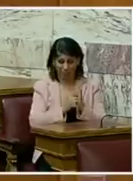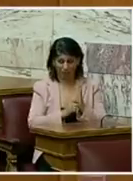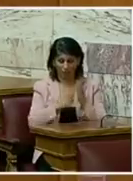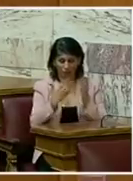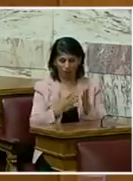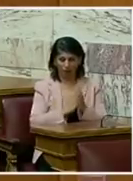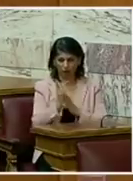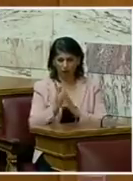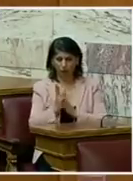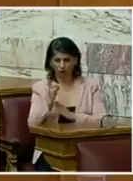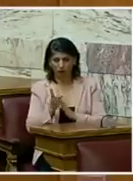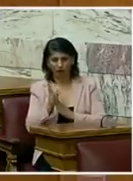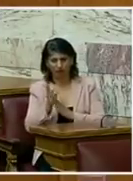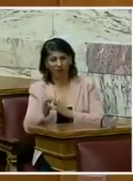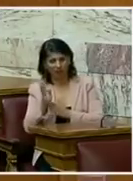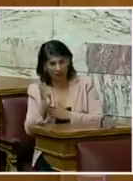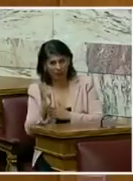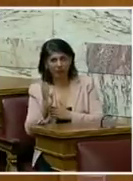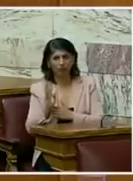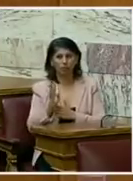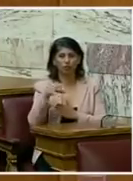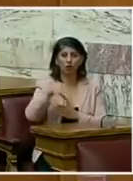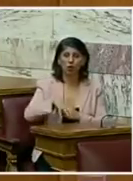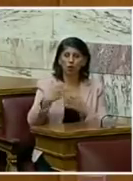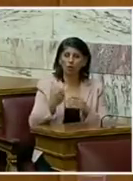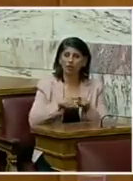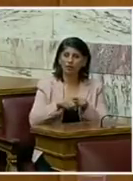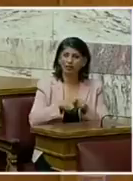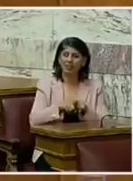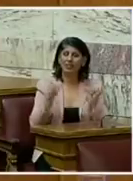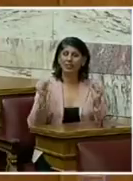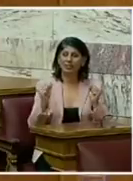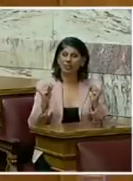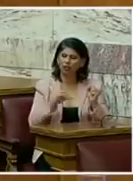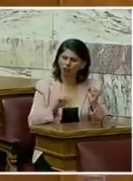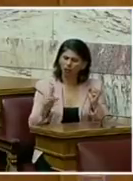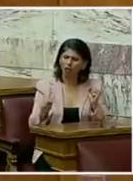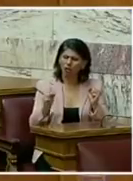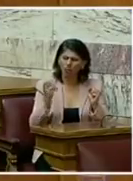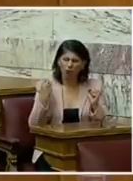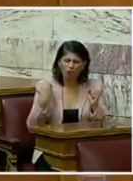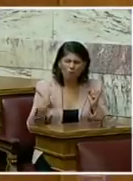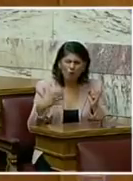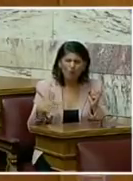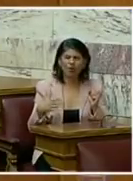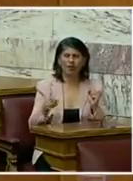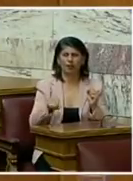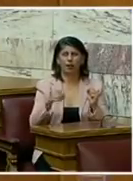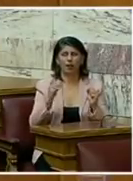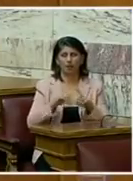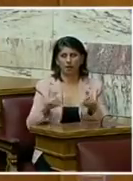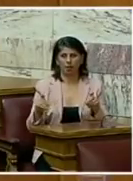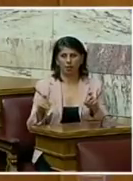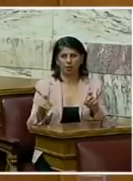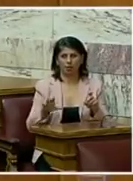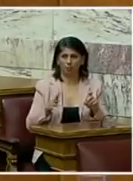το 12, το 13 και το 14, στον χώρο που αφορά την υγεία, λέει τα ίδια φοβερά και τρομερά πράγματα. Περίπου όσο έλεγε η κυρία Μπακογιάννη στην ερώτησή της